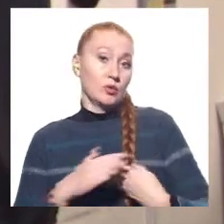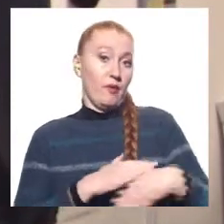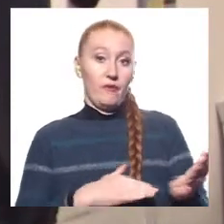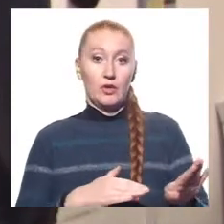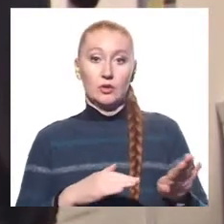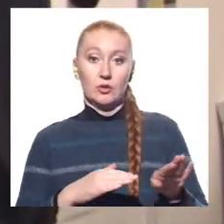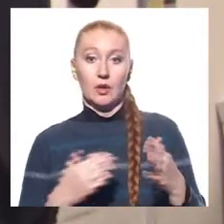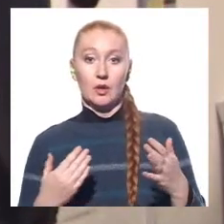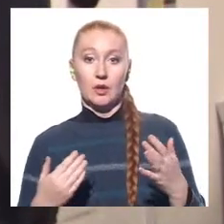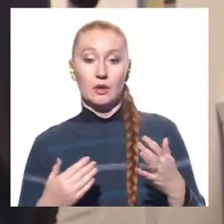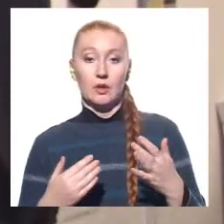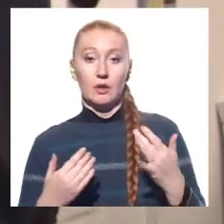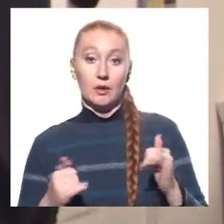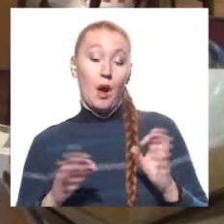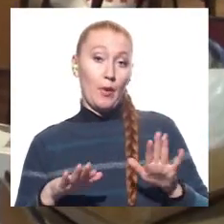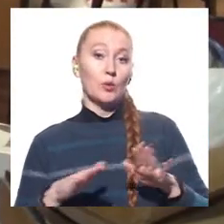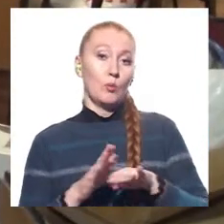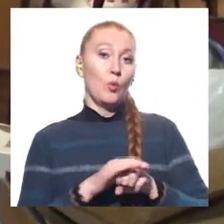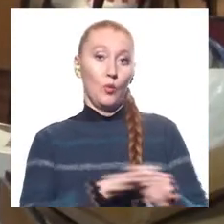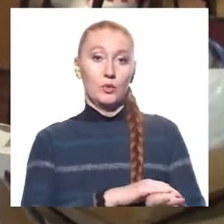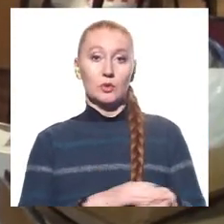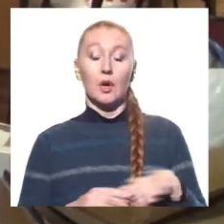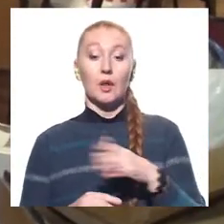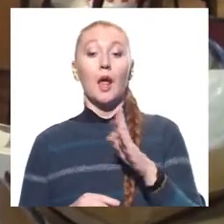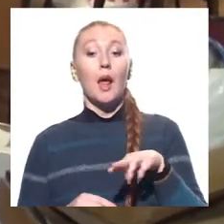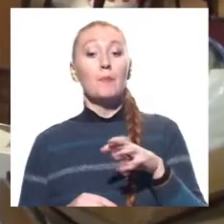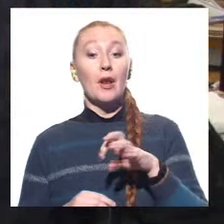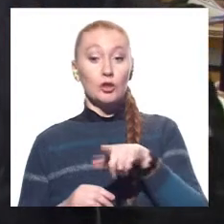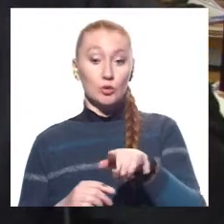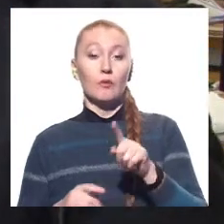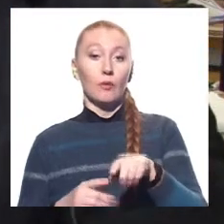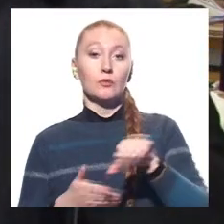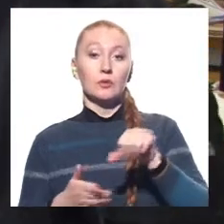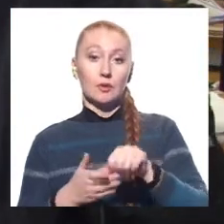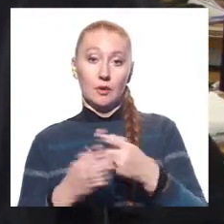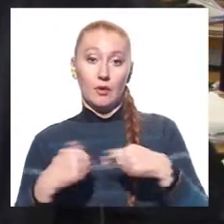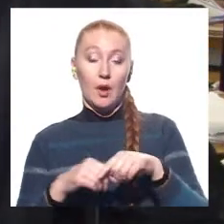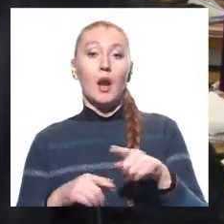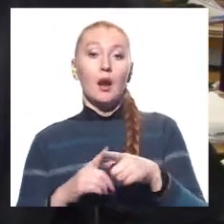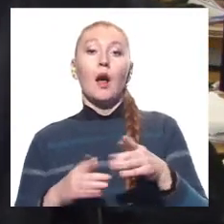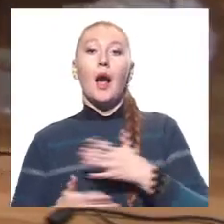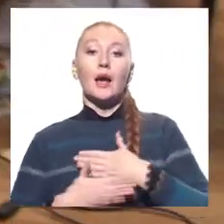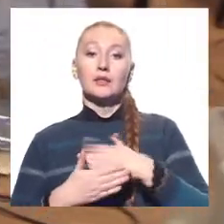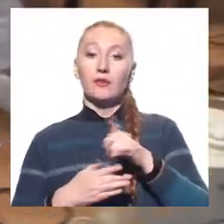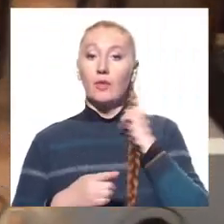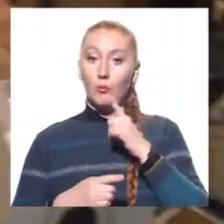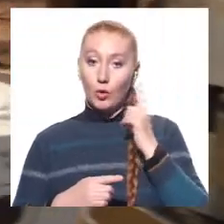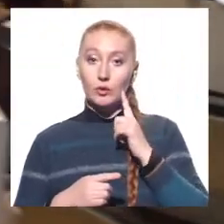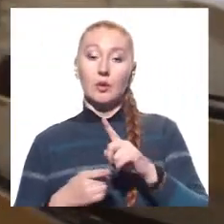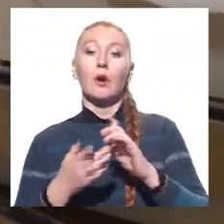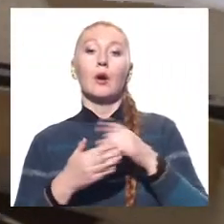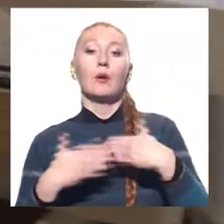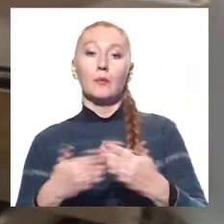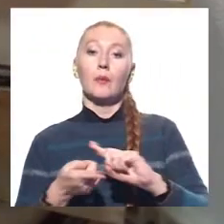та згодом втекли. Владислав Мельничук, представник громадської організації «Спільнота активної молоді САМ», виступав за